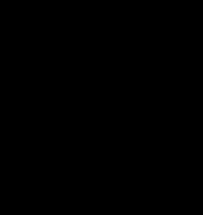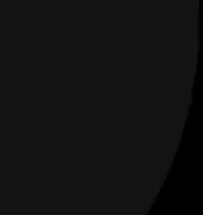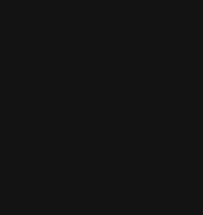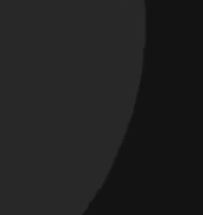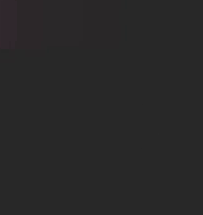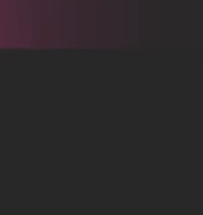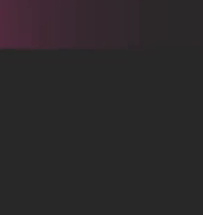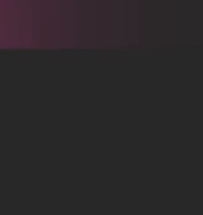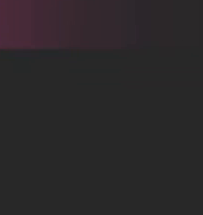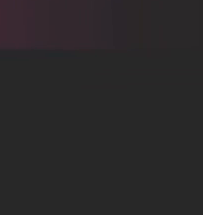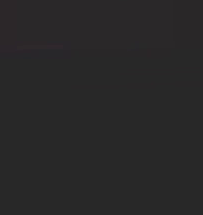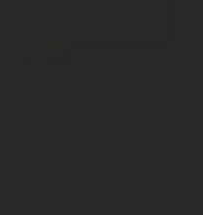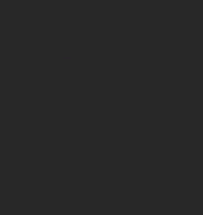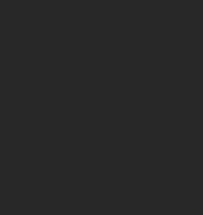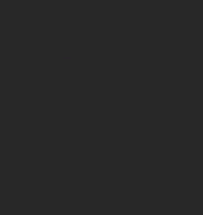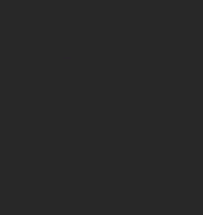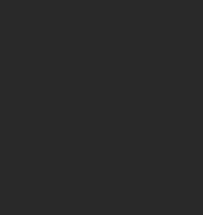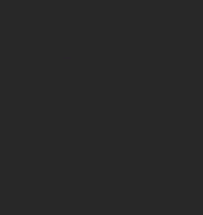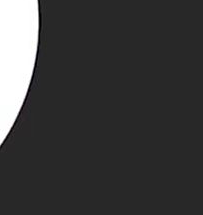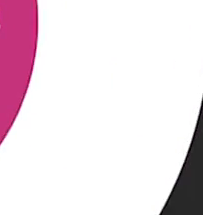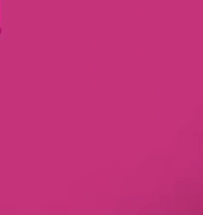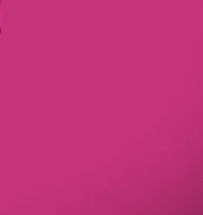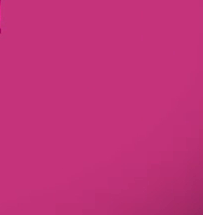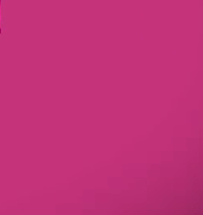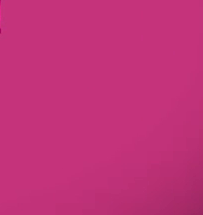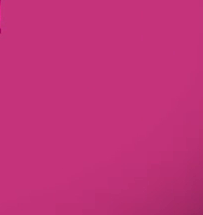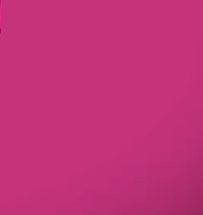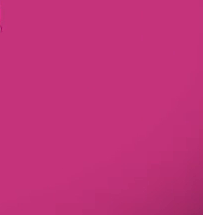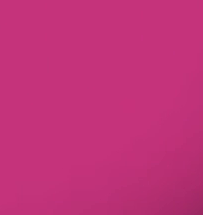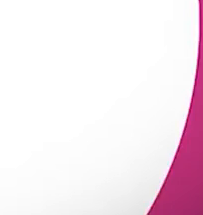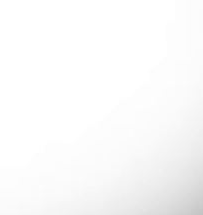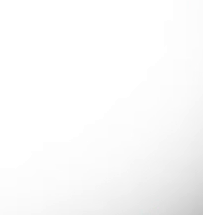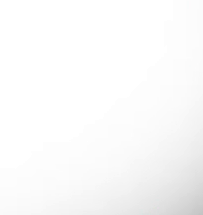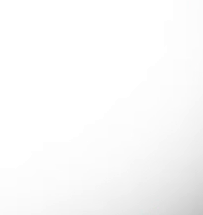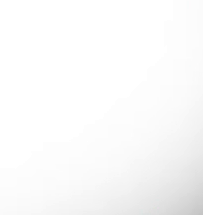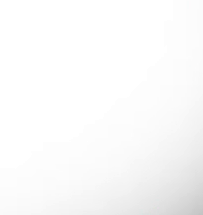Re, visi ēters ir te!